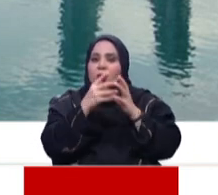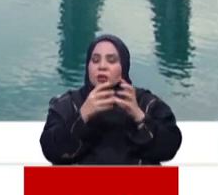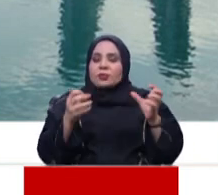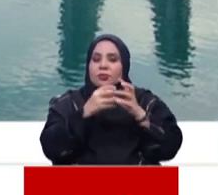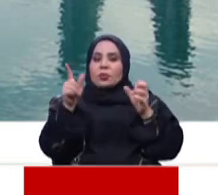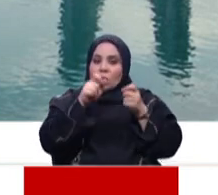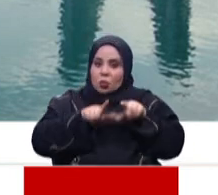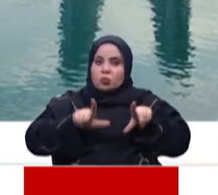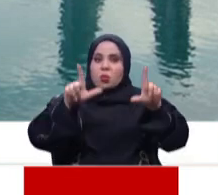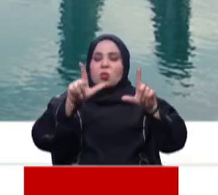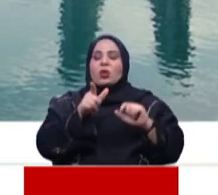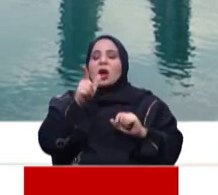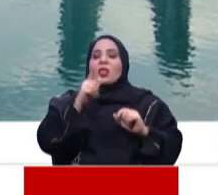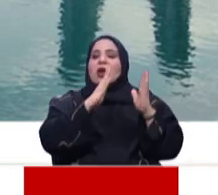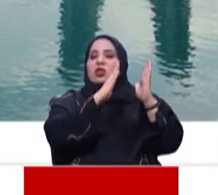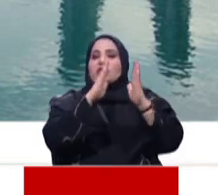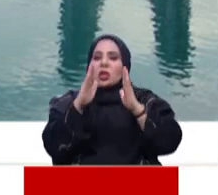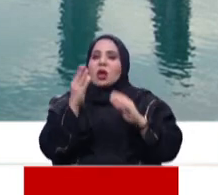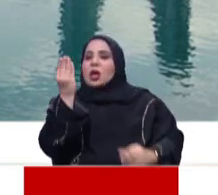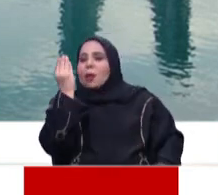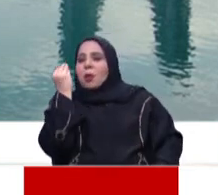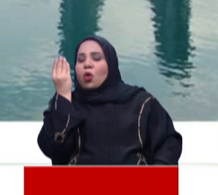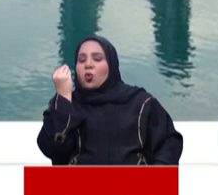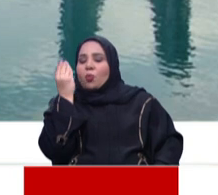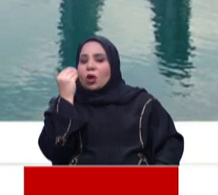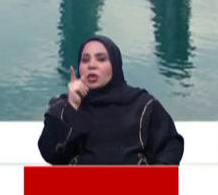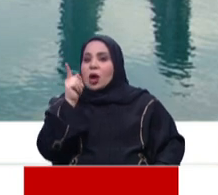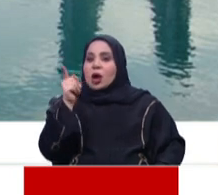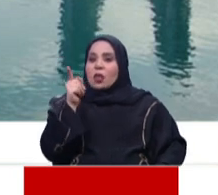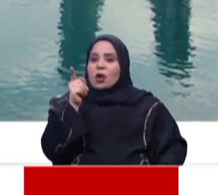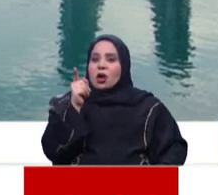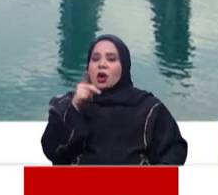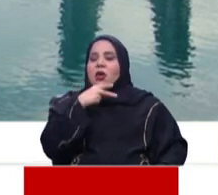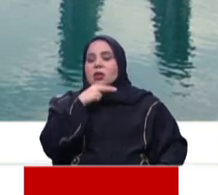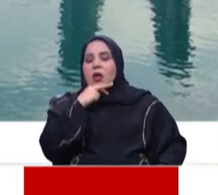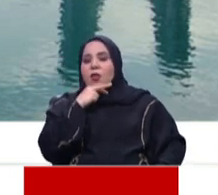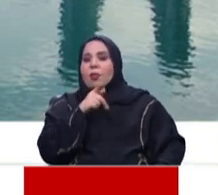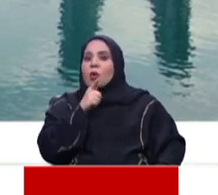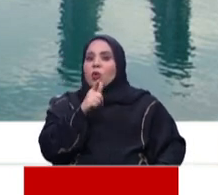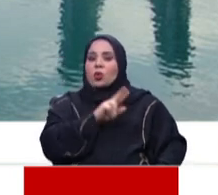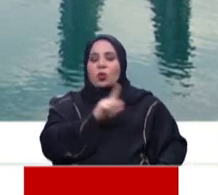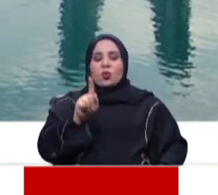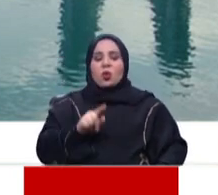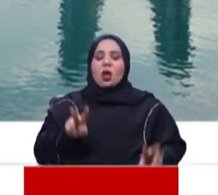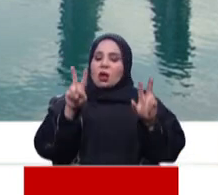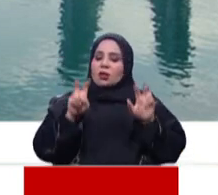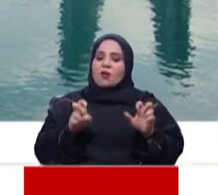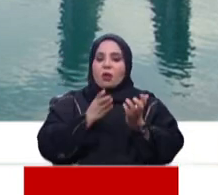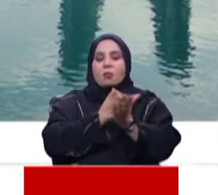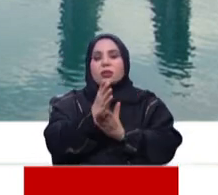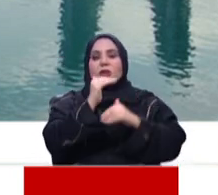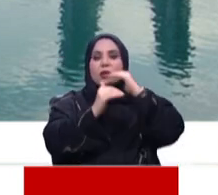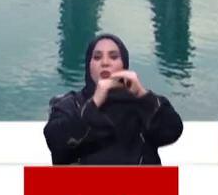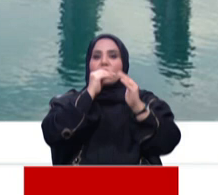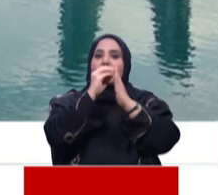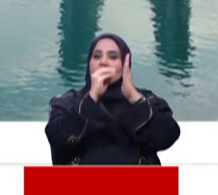من الجهات التي تستقي معلوماتها من جهات مسيسة لن توقف مسيرة التطوير في السجل